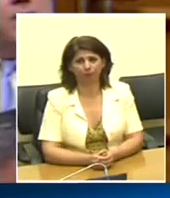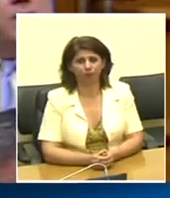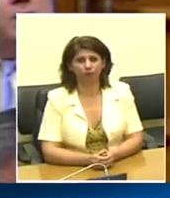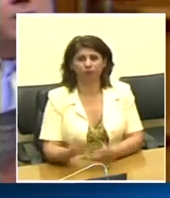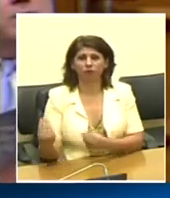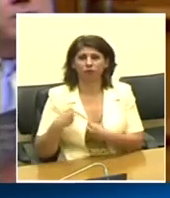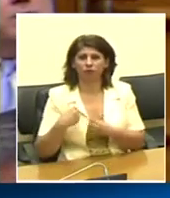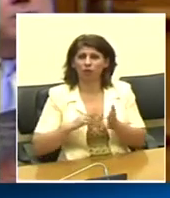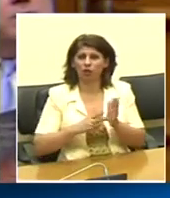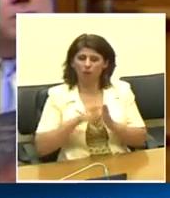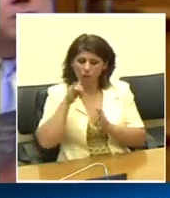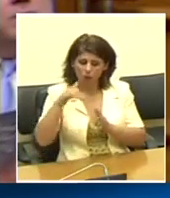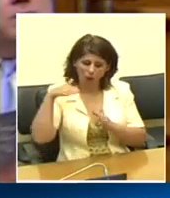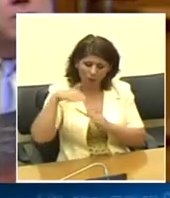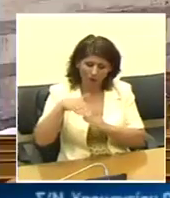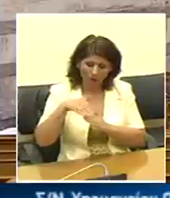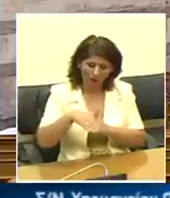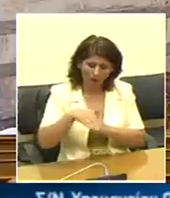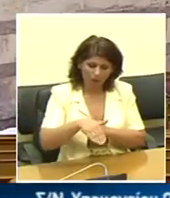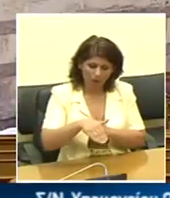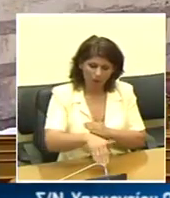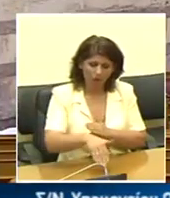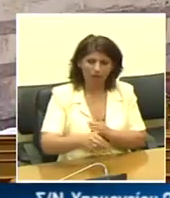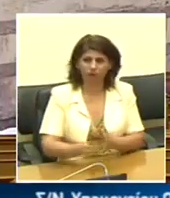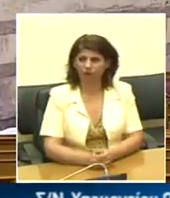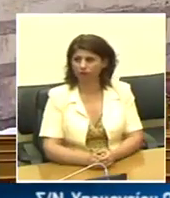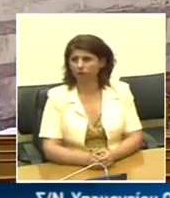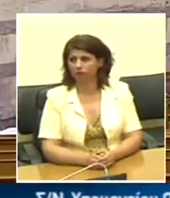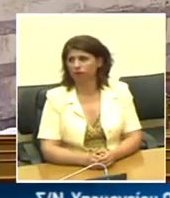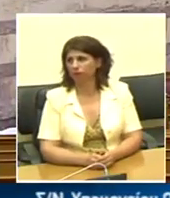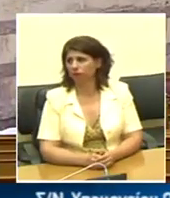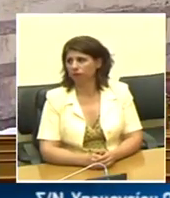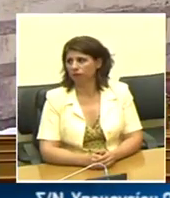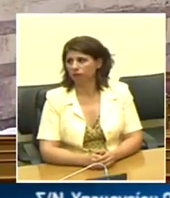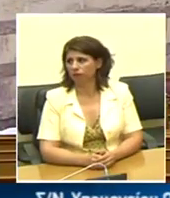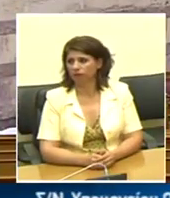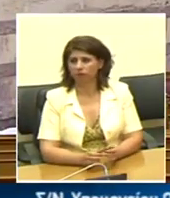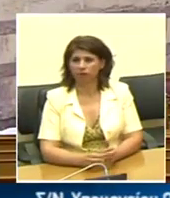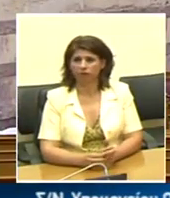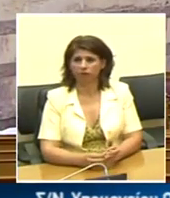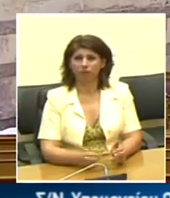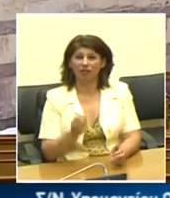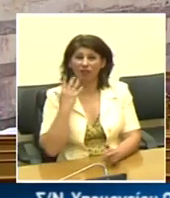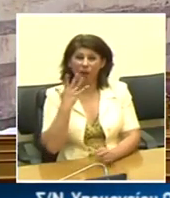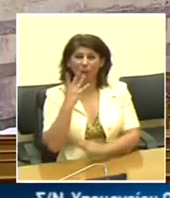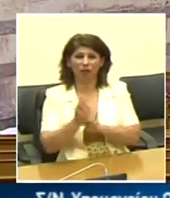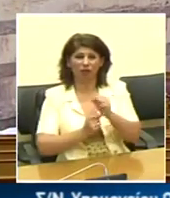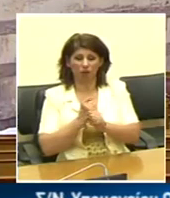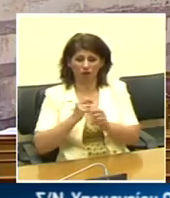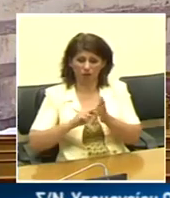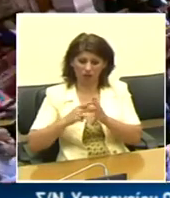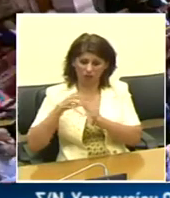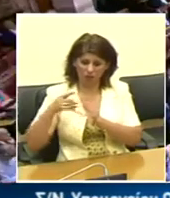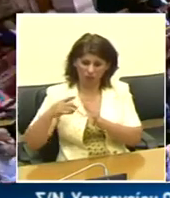οικονομία σε συνεχή ύφεση. Παραλαμβάνω παρά το γεγονός ότι ήταν για 5 συνεχόμενα χρόνια σε